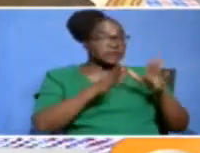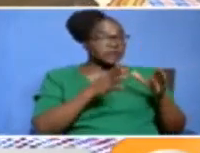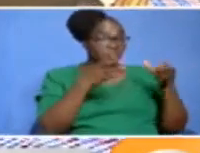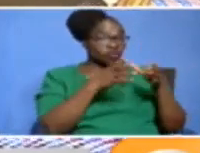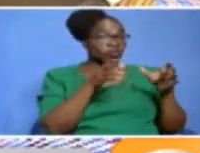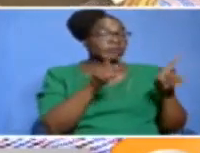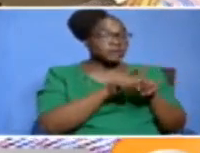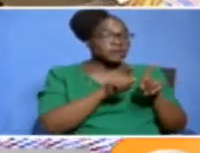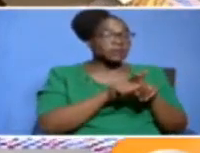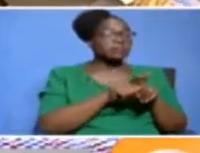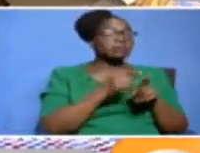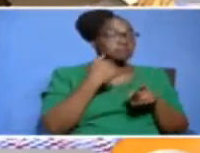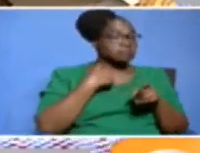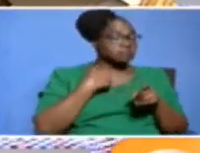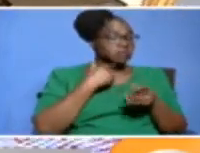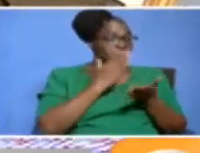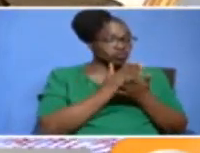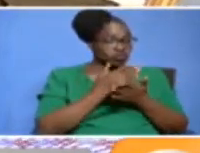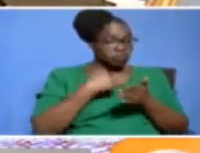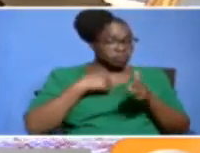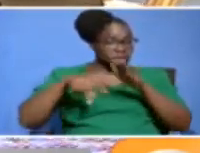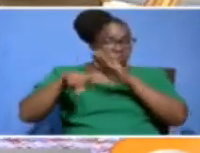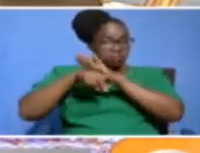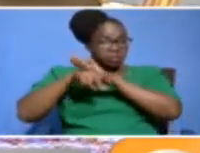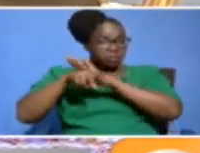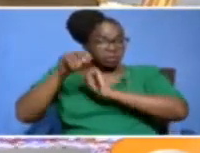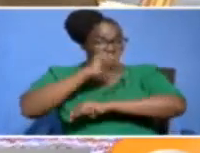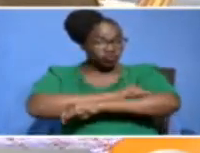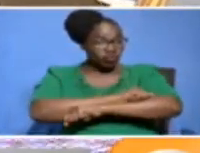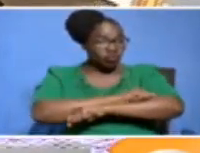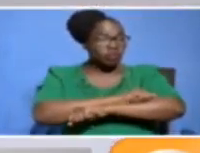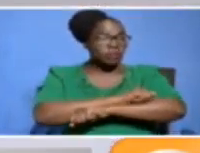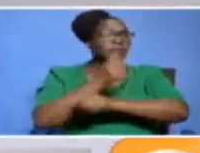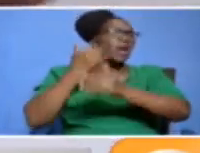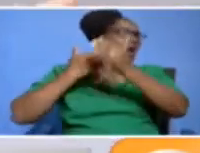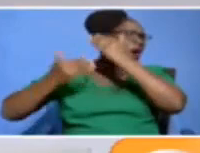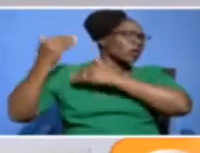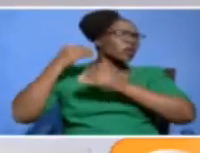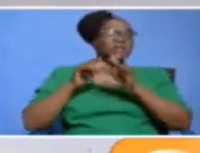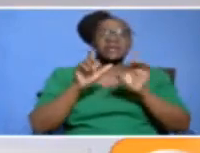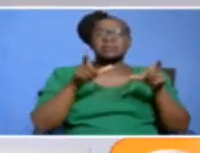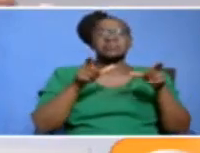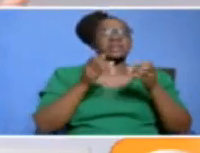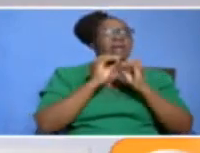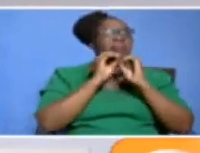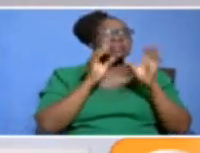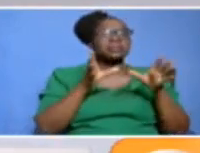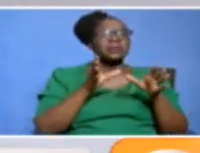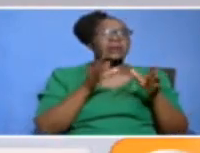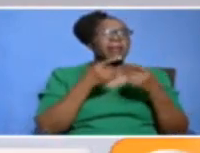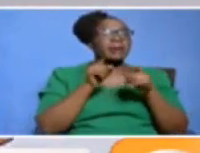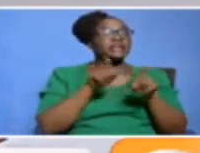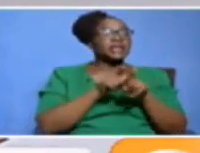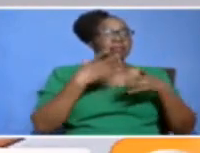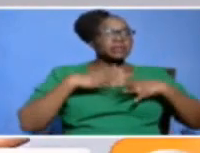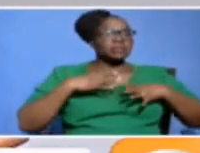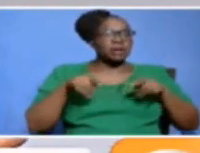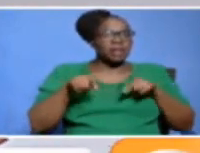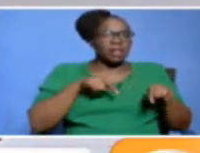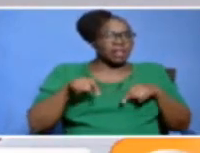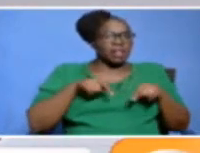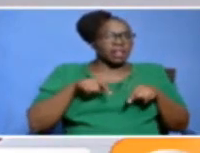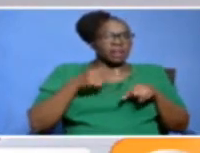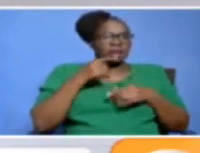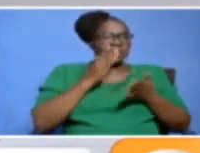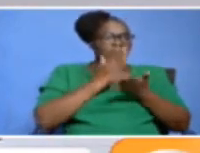Maana mimi nikisoma shule ya msingi ni zamani zile za kweli kulikuwa hata vyombo vya habari si vingi na pia kulikuwa na uoga kidogo wa kutamka kwamba